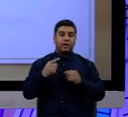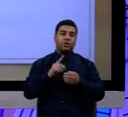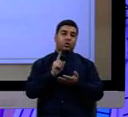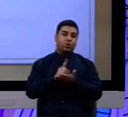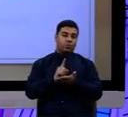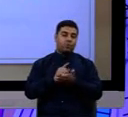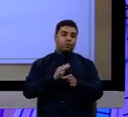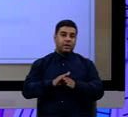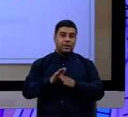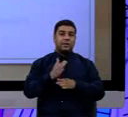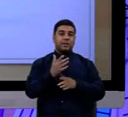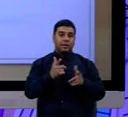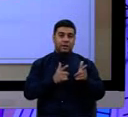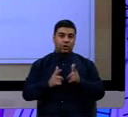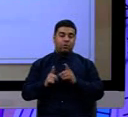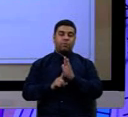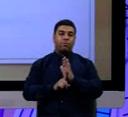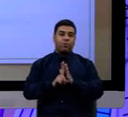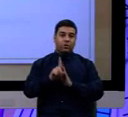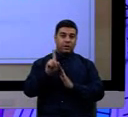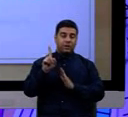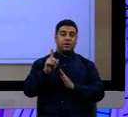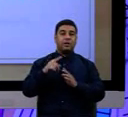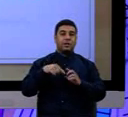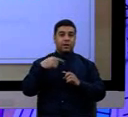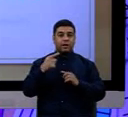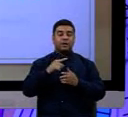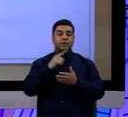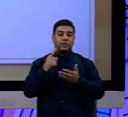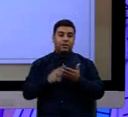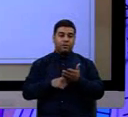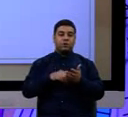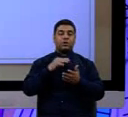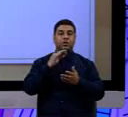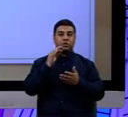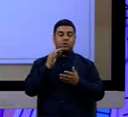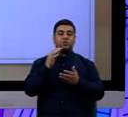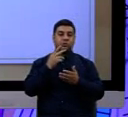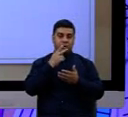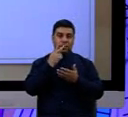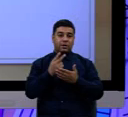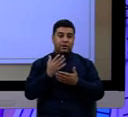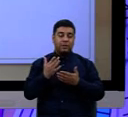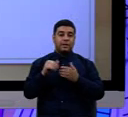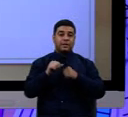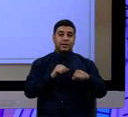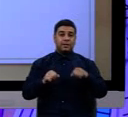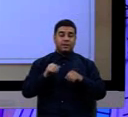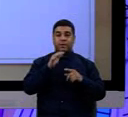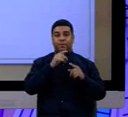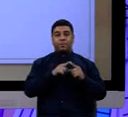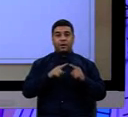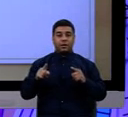topshiriqni bajarish uchun tayyormisiz? Boshladik. Navbatdagi savolga diqqatingizni qarating.